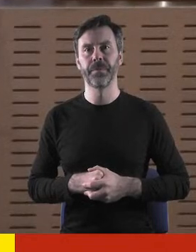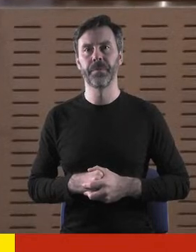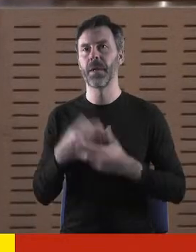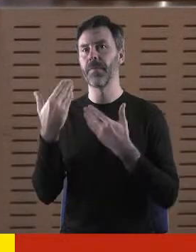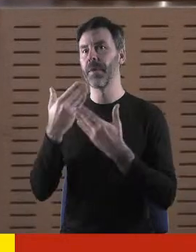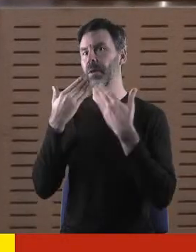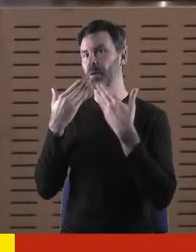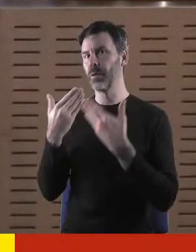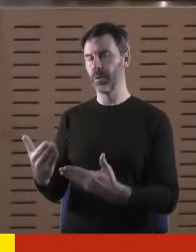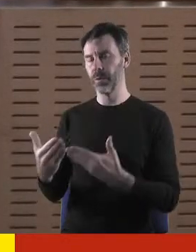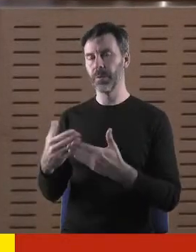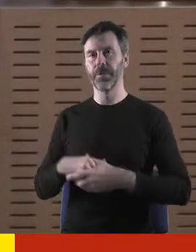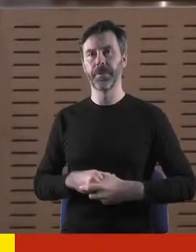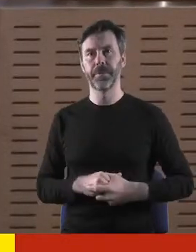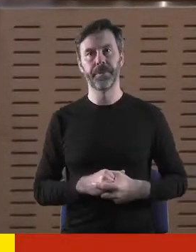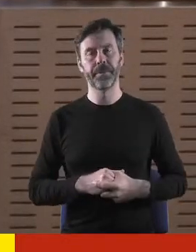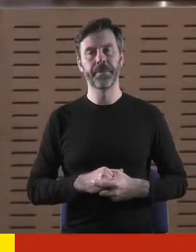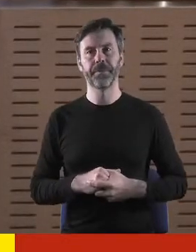Dziękuję bardzo.